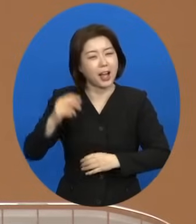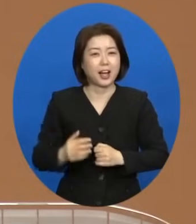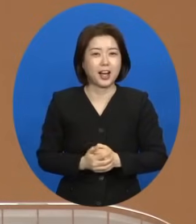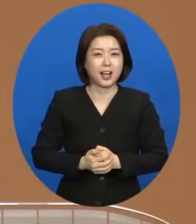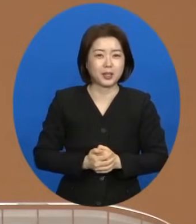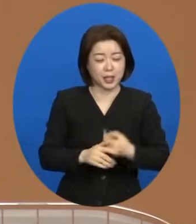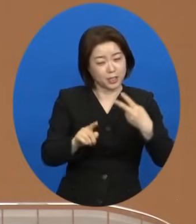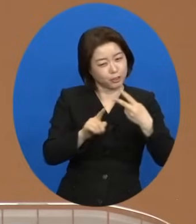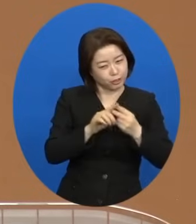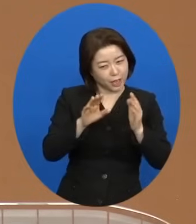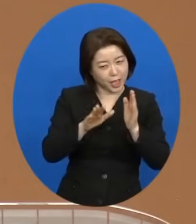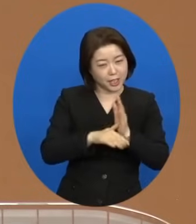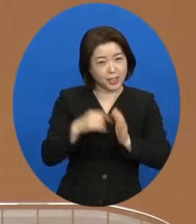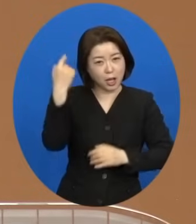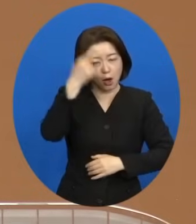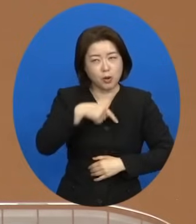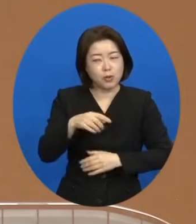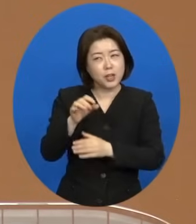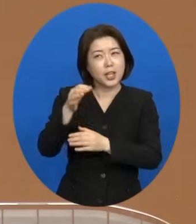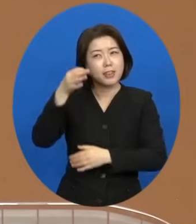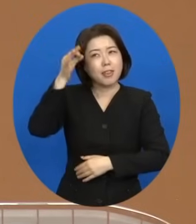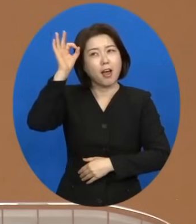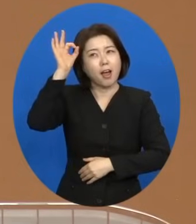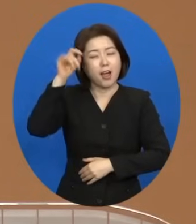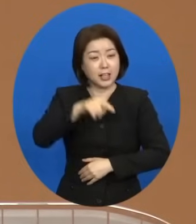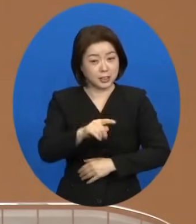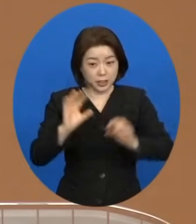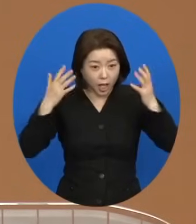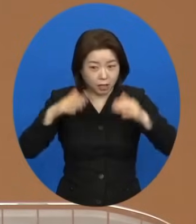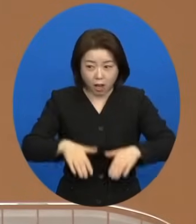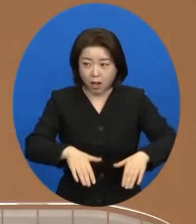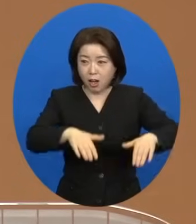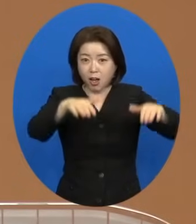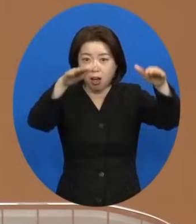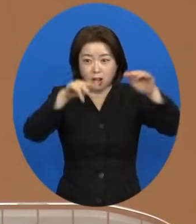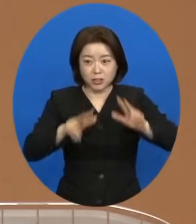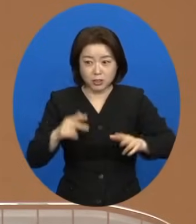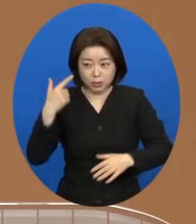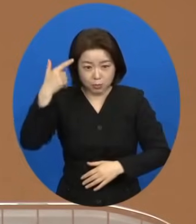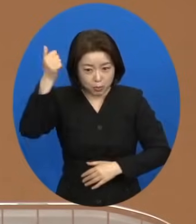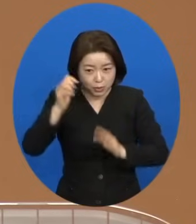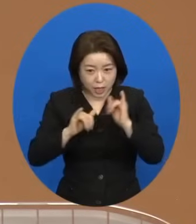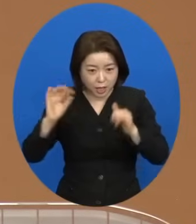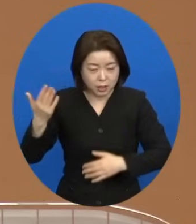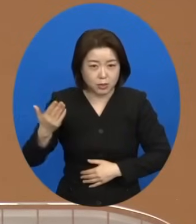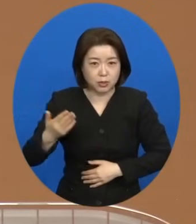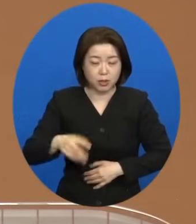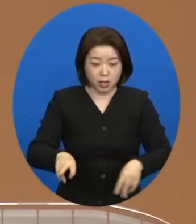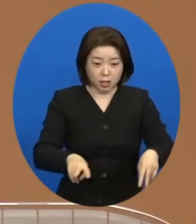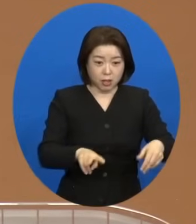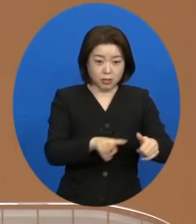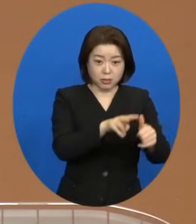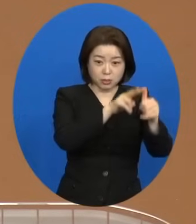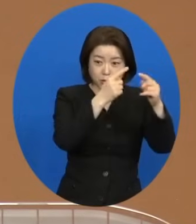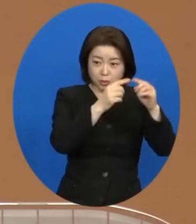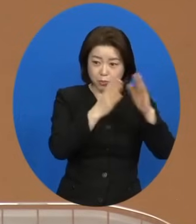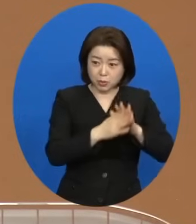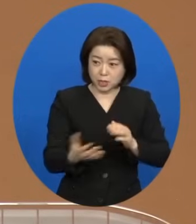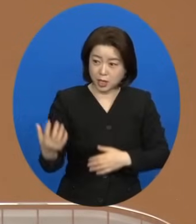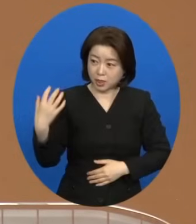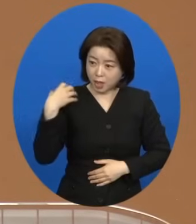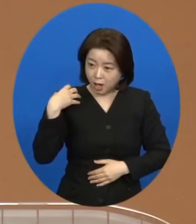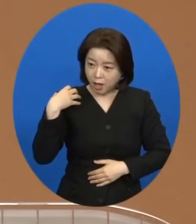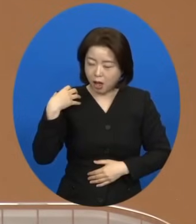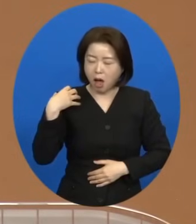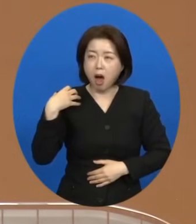중학교 일학년 때 얼굴이 떠오르면서 그 아이가 커서 목회자가 되었고 이제 손남목 저기로 섬긴다는 것이